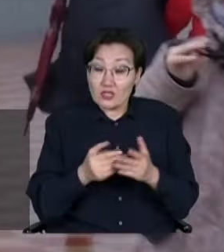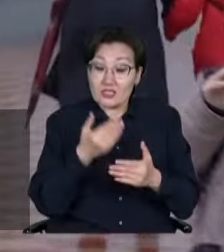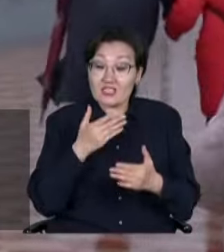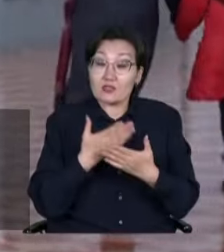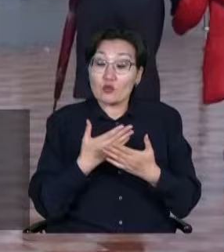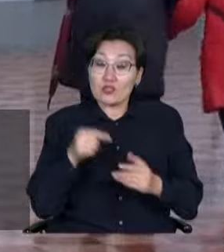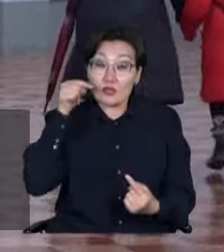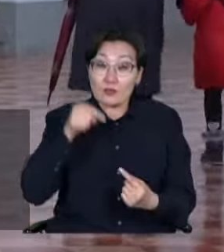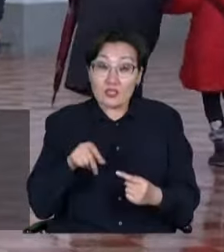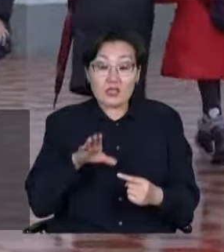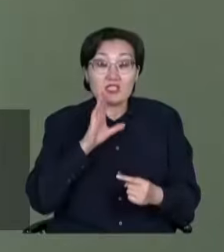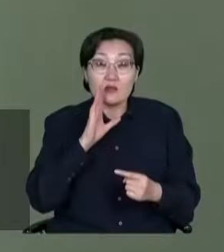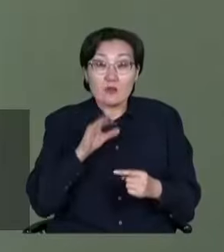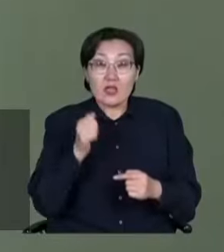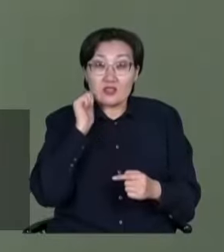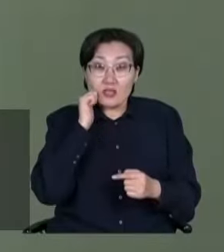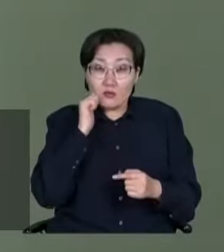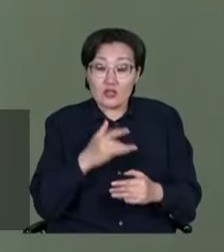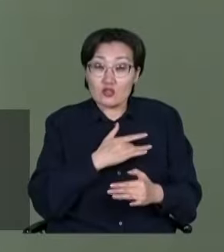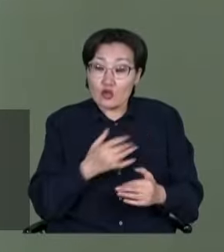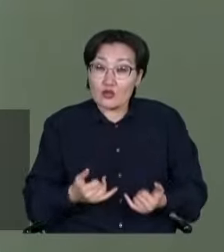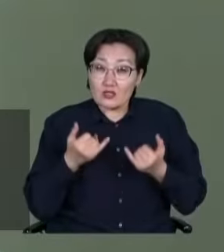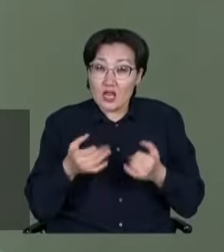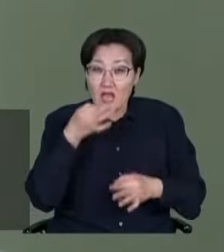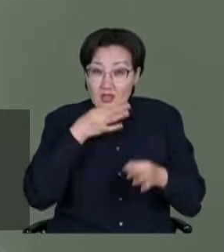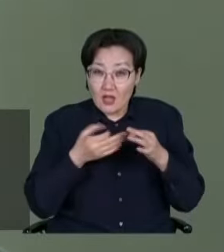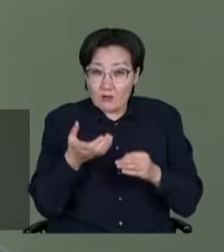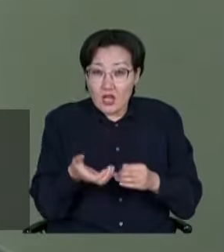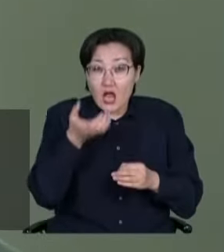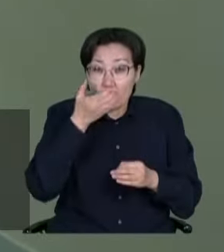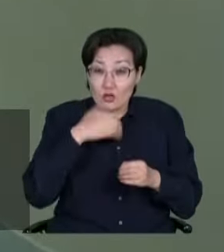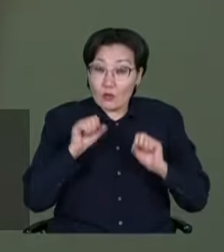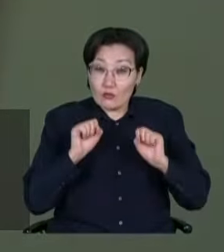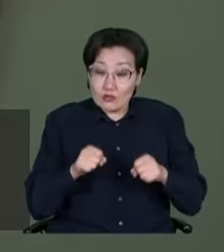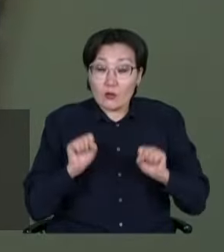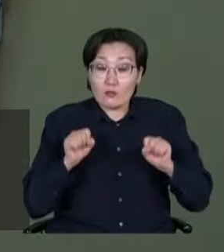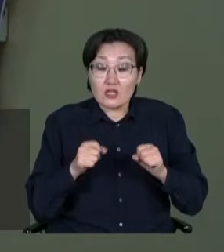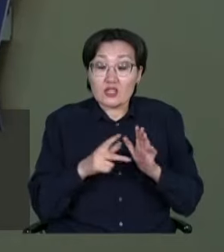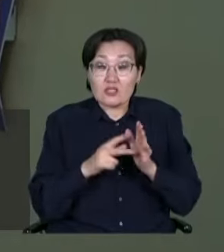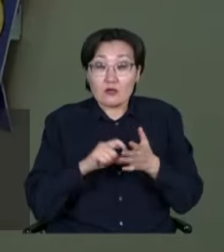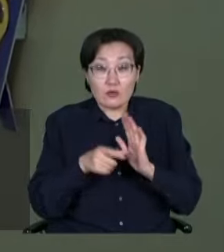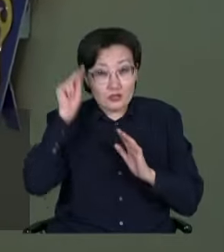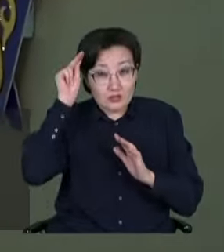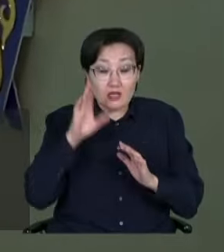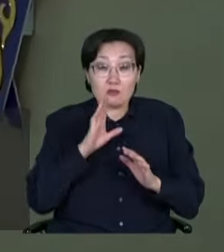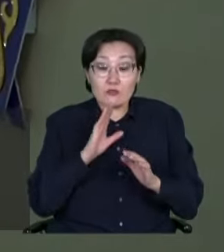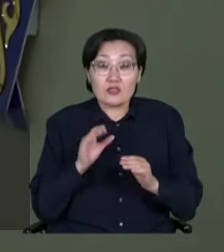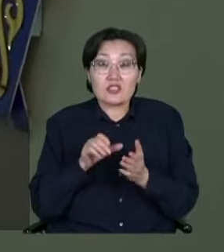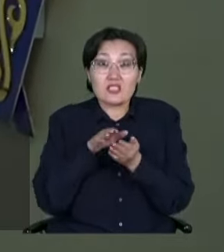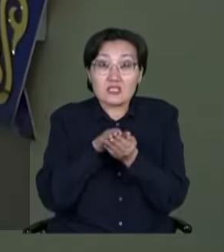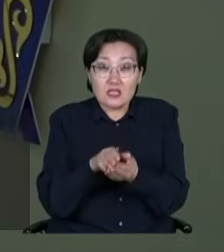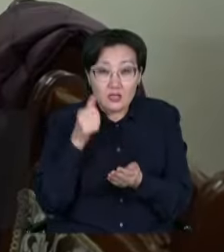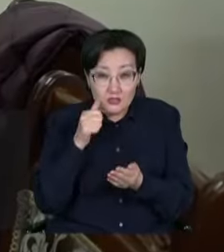болжамға сәйкес жасөспірім әжесінің жүрекке арналған дәрісін ішуі мүмкін. Айта кетейік, 8-ші сынып оқушысы жер қойнына